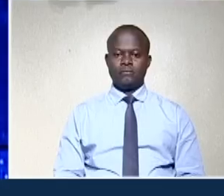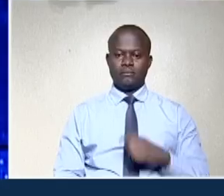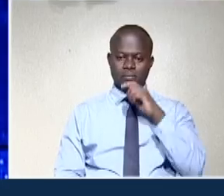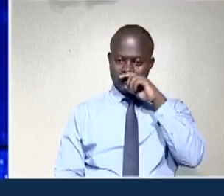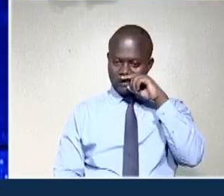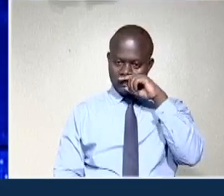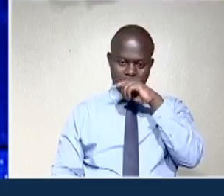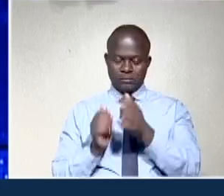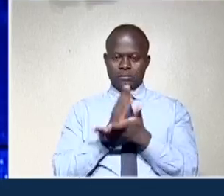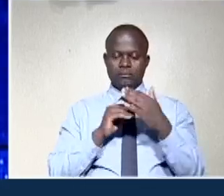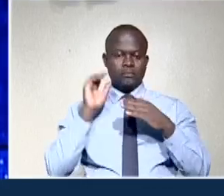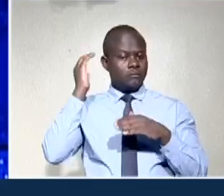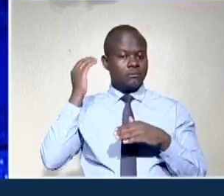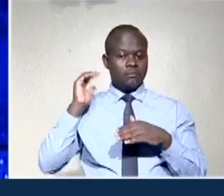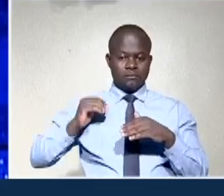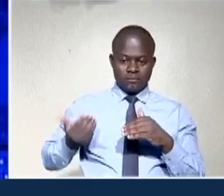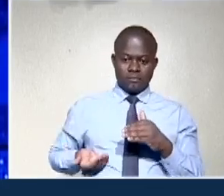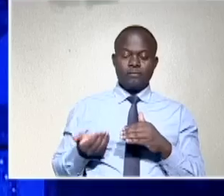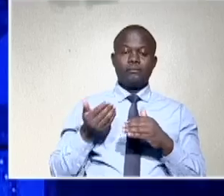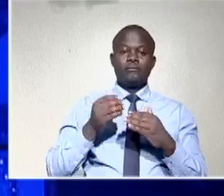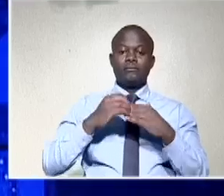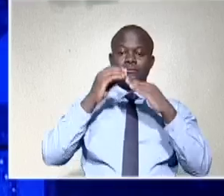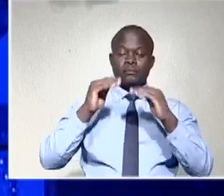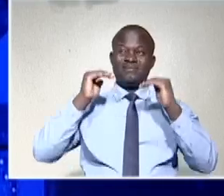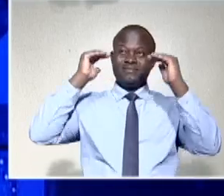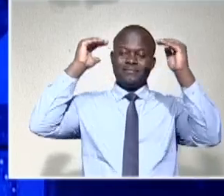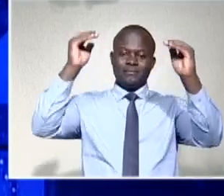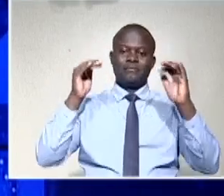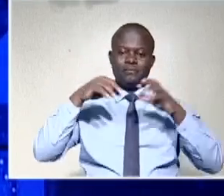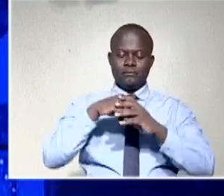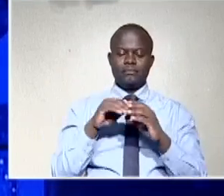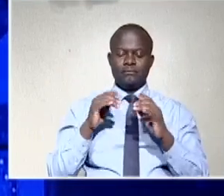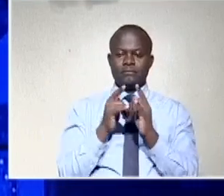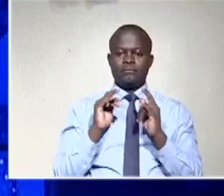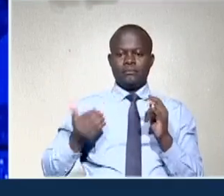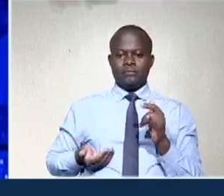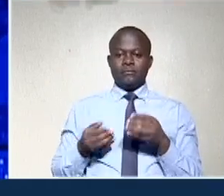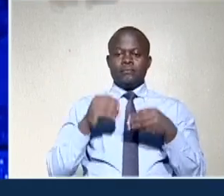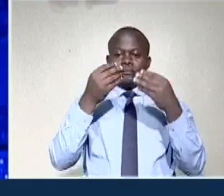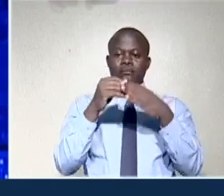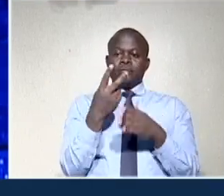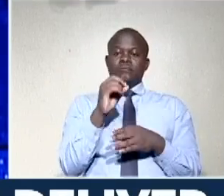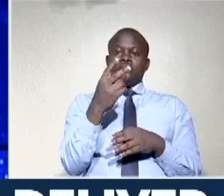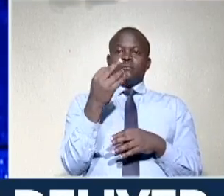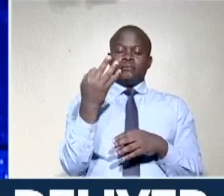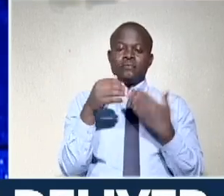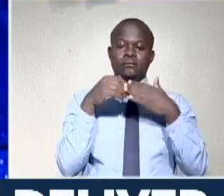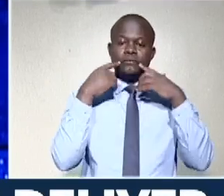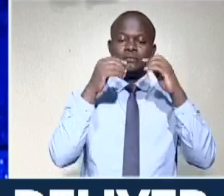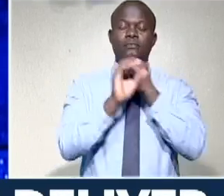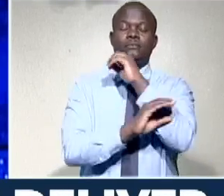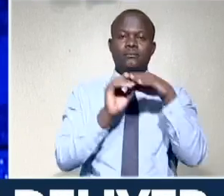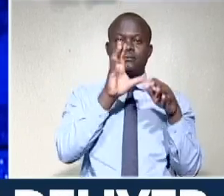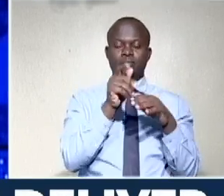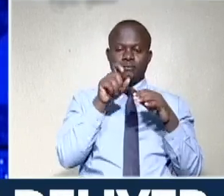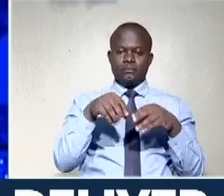Bamwe mu bagore bavuga ari kumvikana ku mugabane wa Afrika bitabiriye inama ya Women Deliver 2023, baravuga ko ibihugu bya Afrika